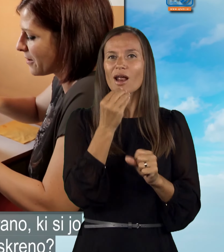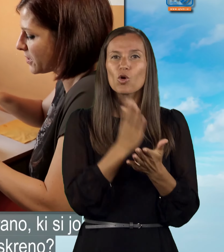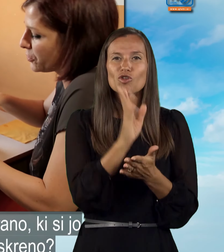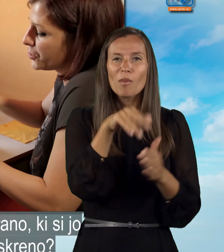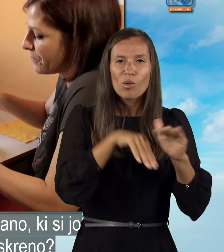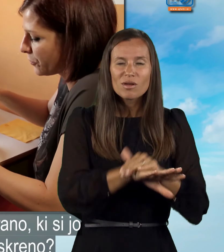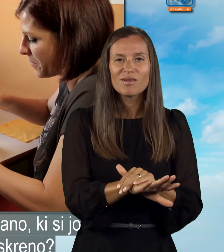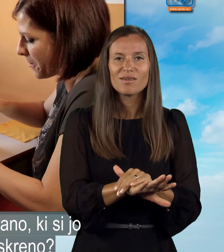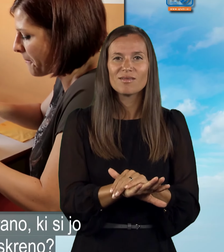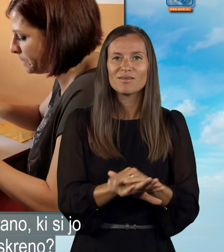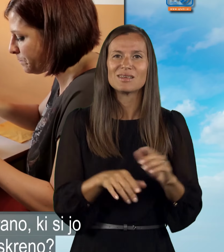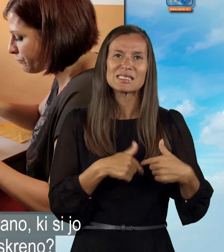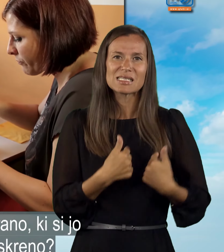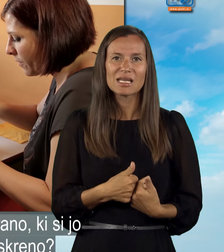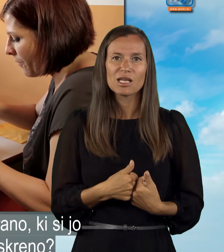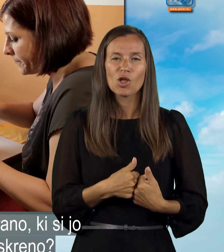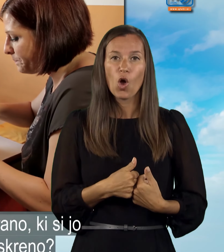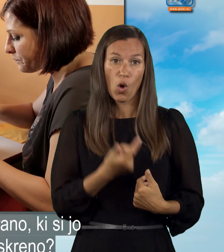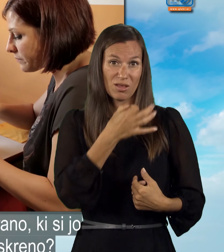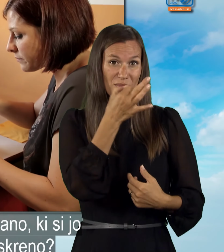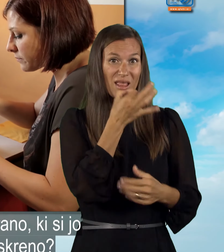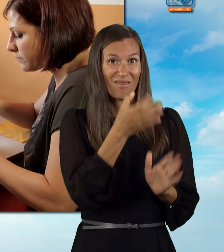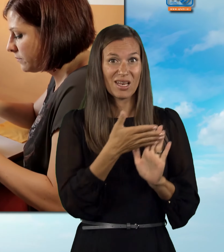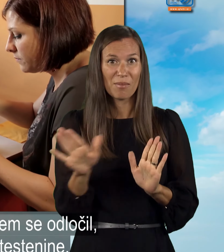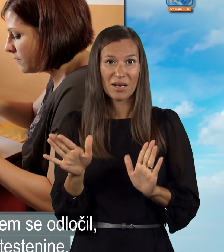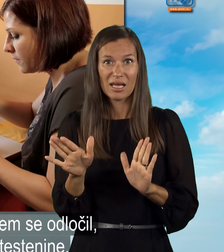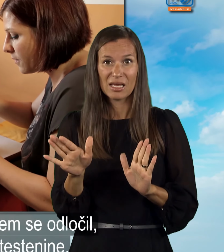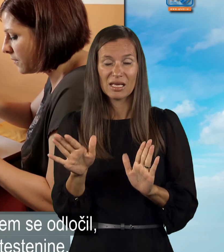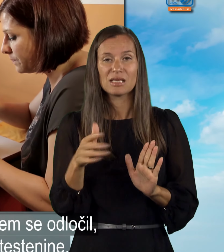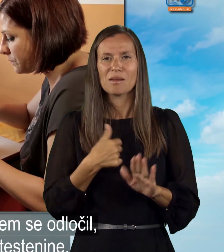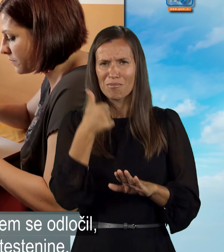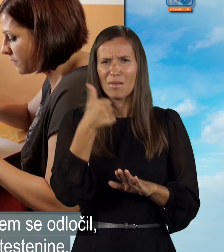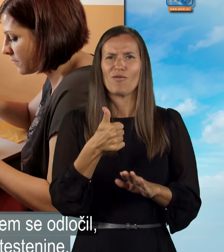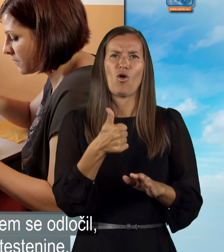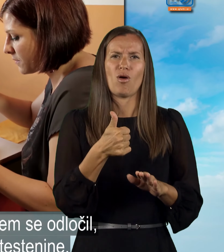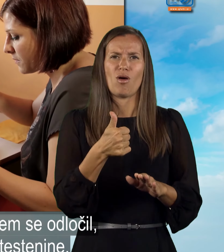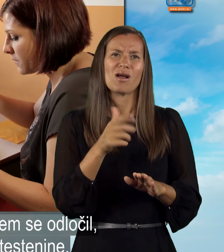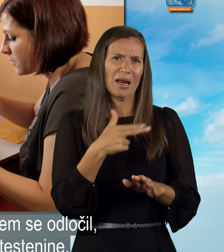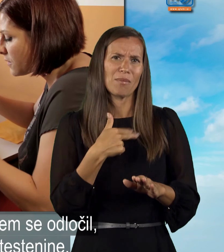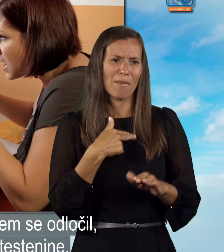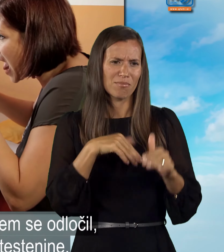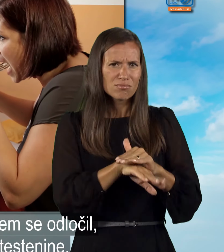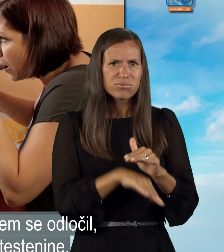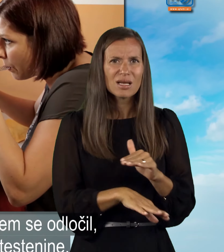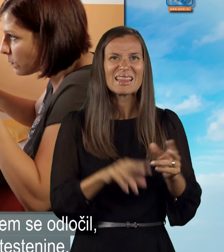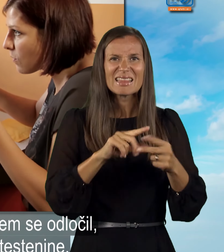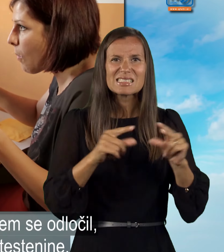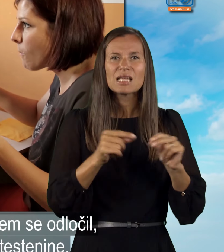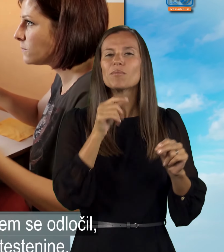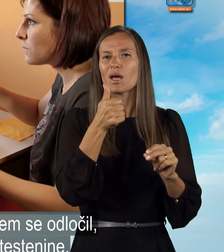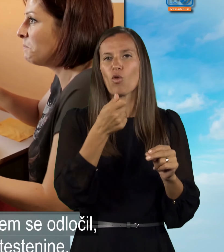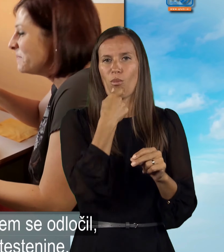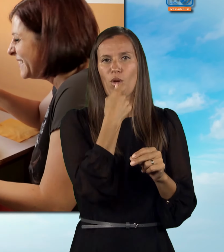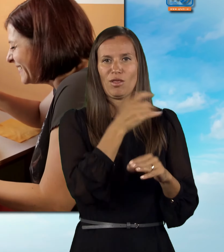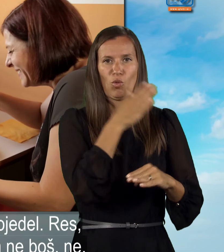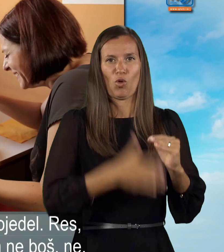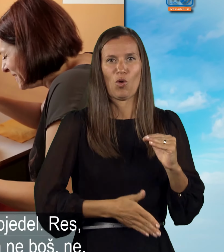vso hrano, ki si jo že imel doma? Iskreno, od predavanja dalje sem si zastavil najprej, da bom vse, kar imam doma, še testenin